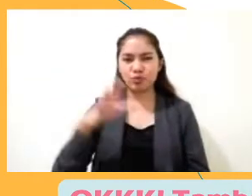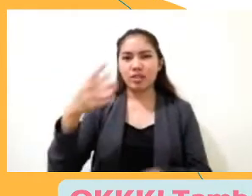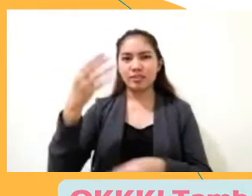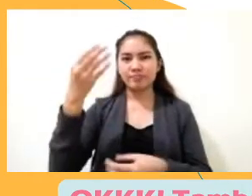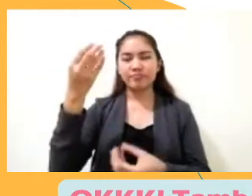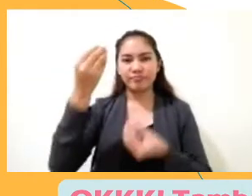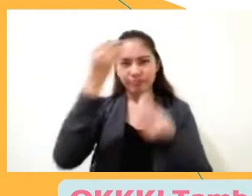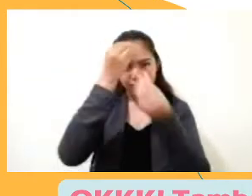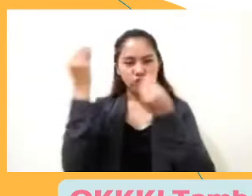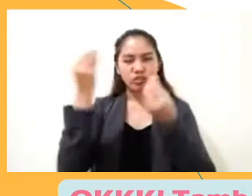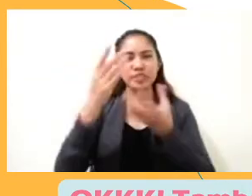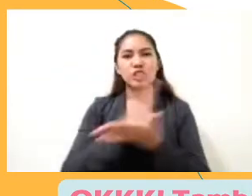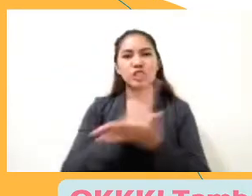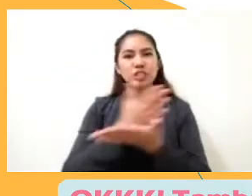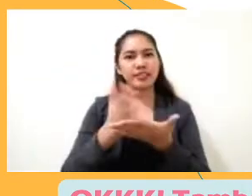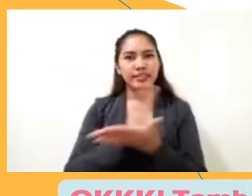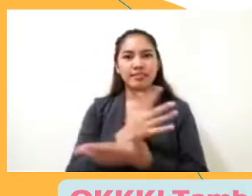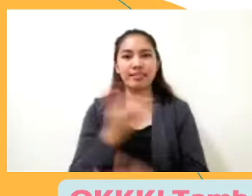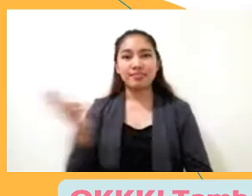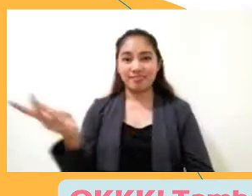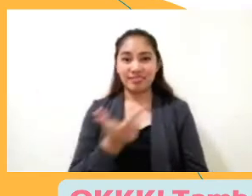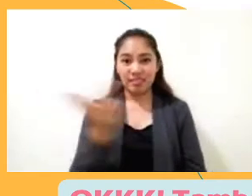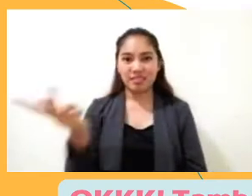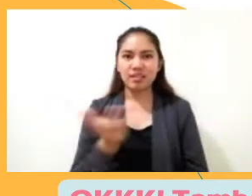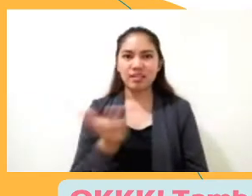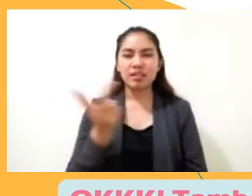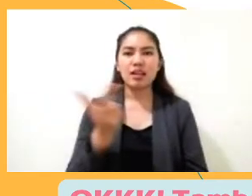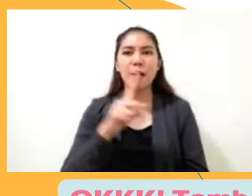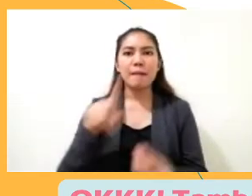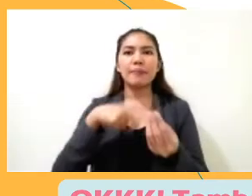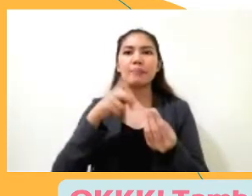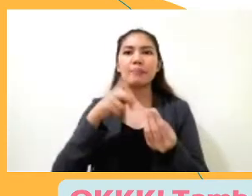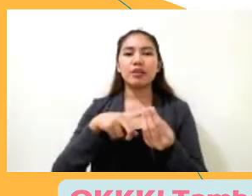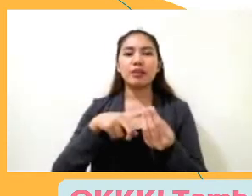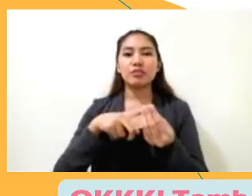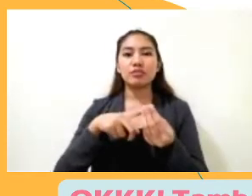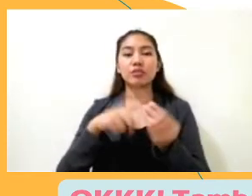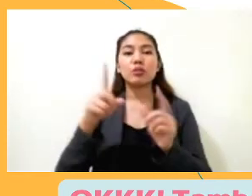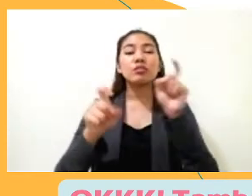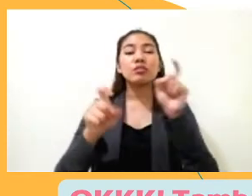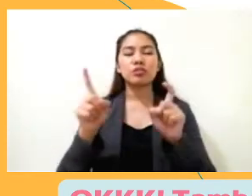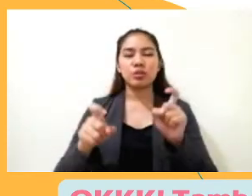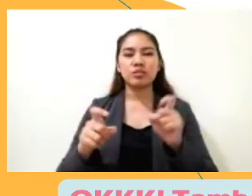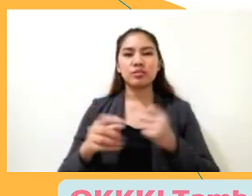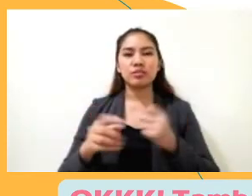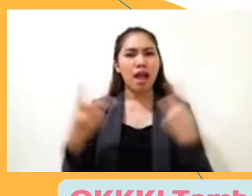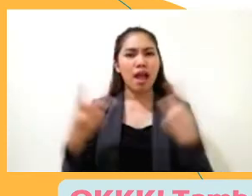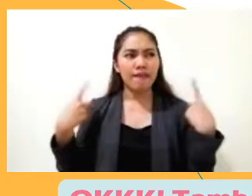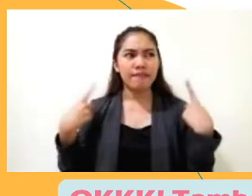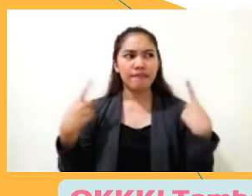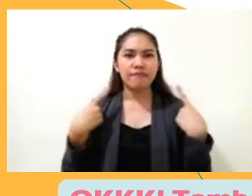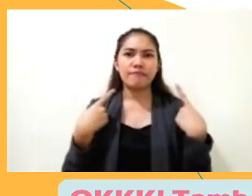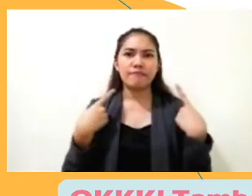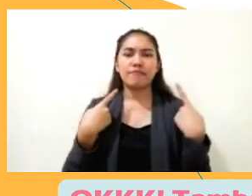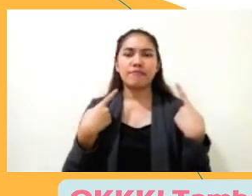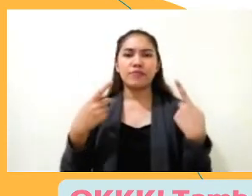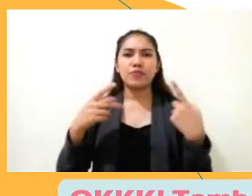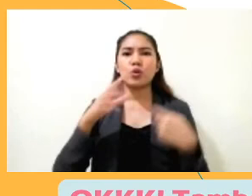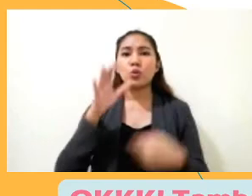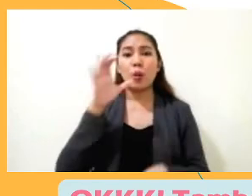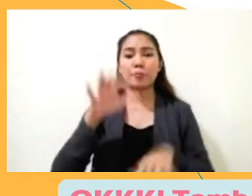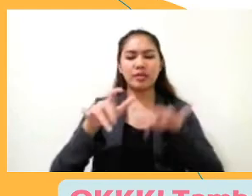Kuya Brian, and Ate Jella, tungkol dun sa tanong natin. Meron nga rin pong mga ilang nag-comment dito